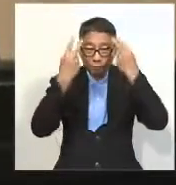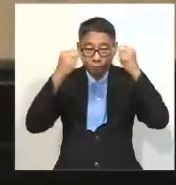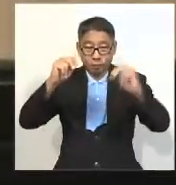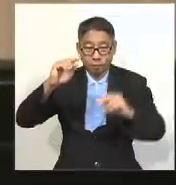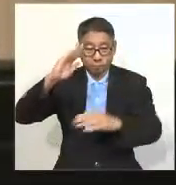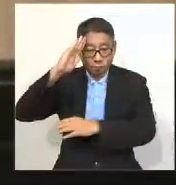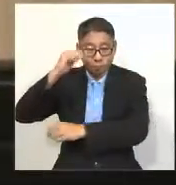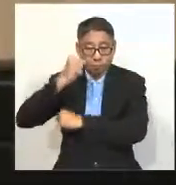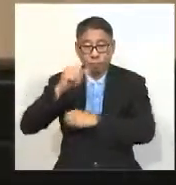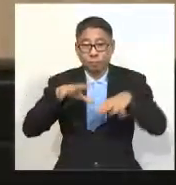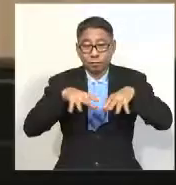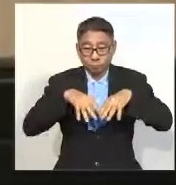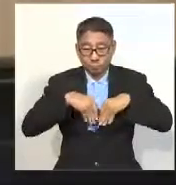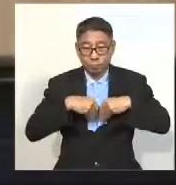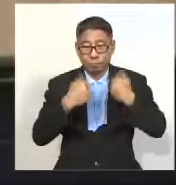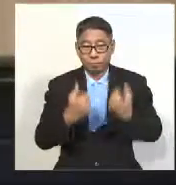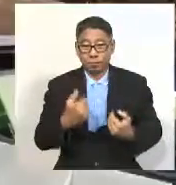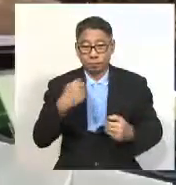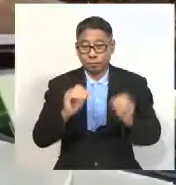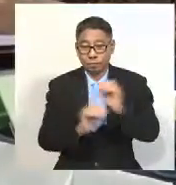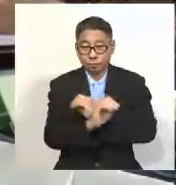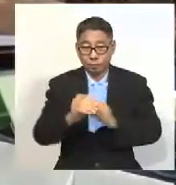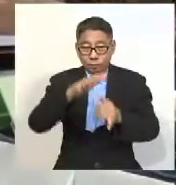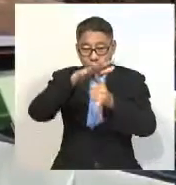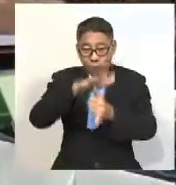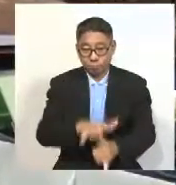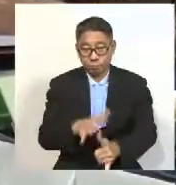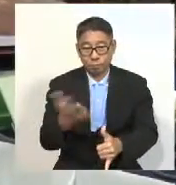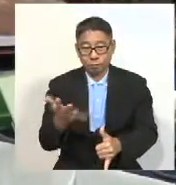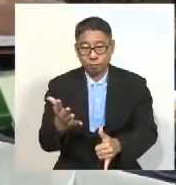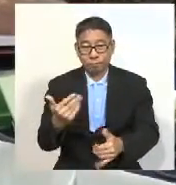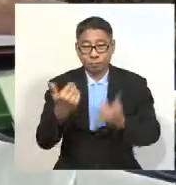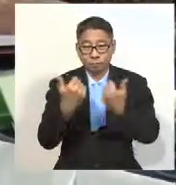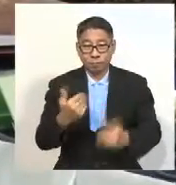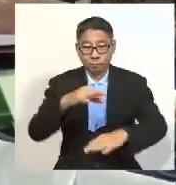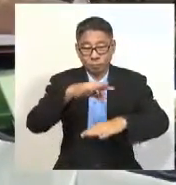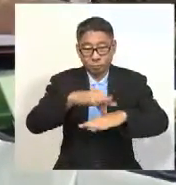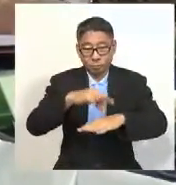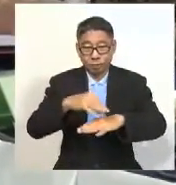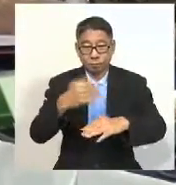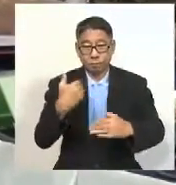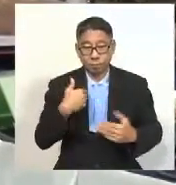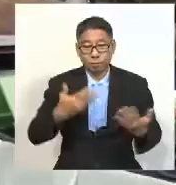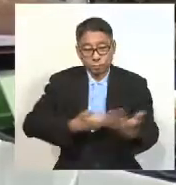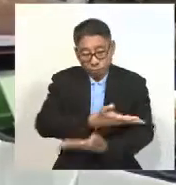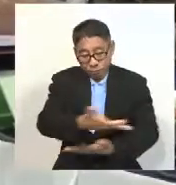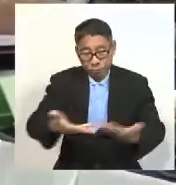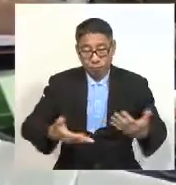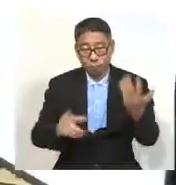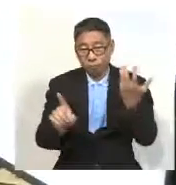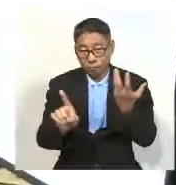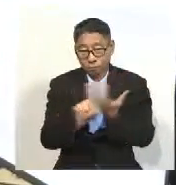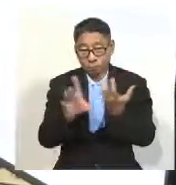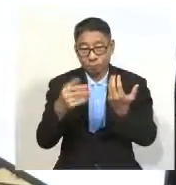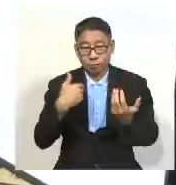รัฐมนตรีเห็นชอบยืนยันว่าไม่ได้มีการเข้ามาแทรกแซงแต่จะมีบางตำแหน่งที่ต้องมีการหารือถึงคุณสม